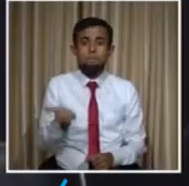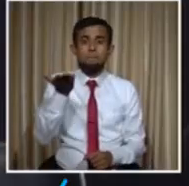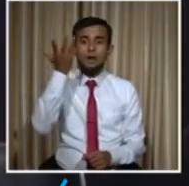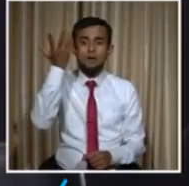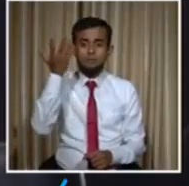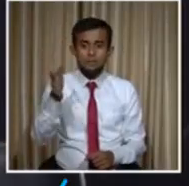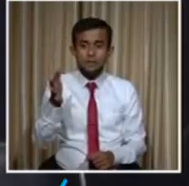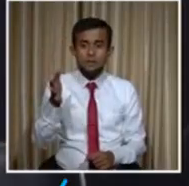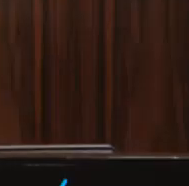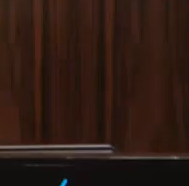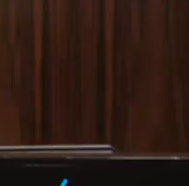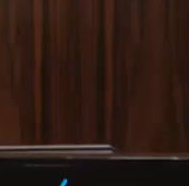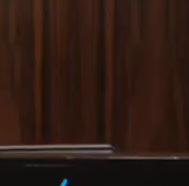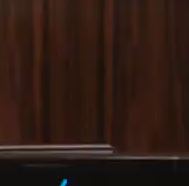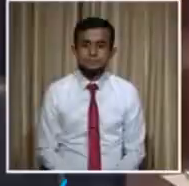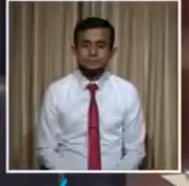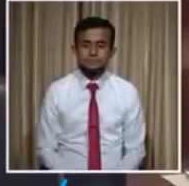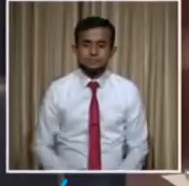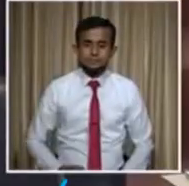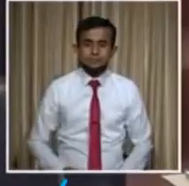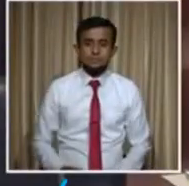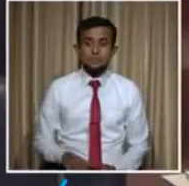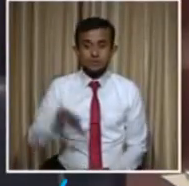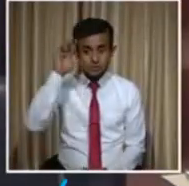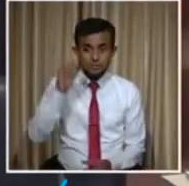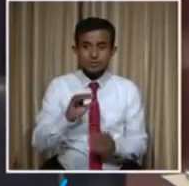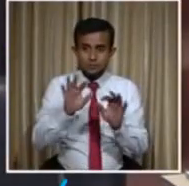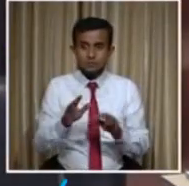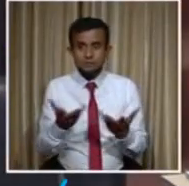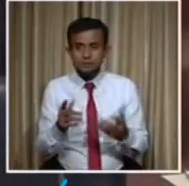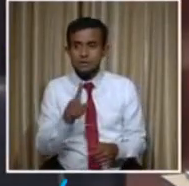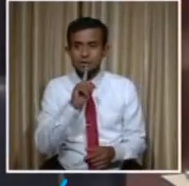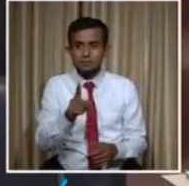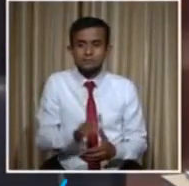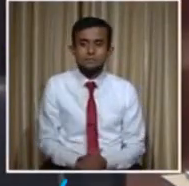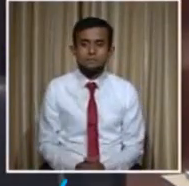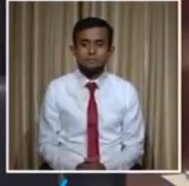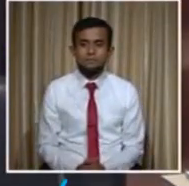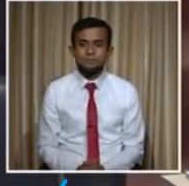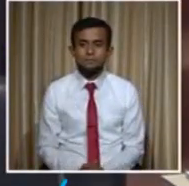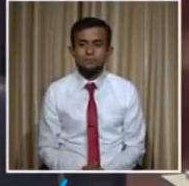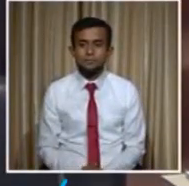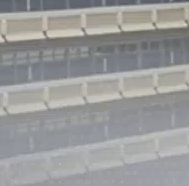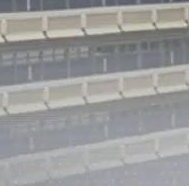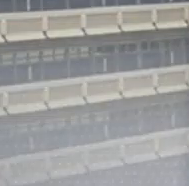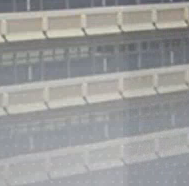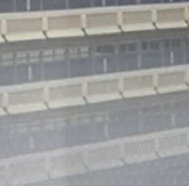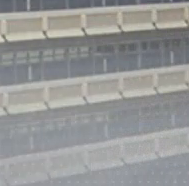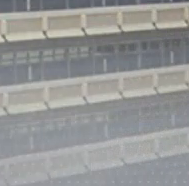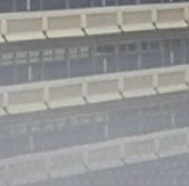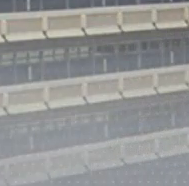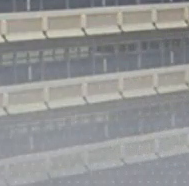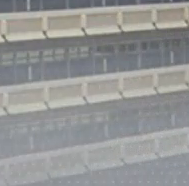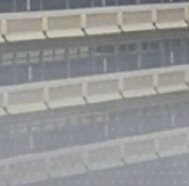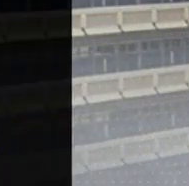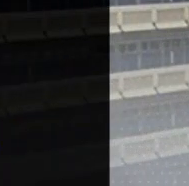මේ අතර අද පස්වරුවේ මුදල් අමාත්‍යවරයා පාර්ලිමේන්තුවට පැමිණියත් ප්‍රශ්නවලට පිළිතුරු දීම හෝ අදහස් දැක්වීමක් කළේ නැහැ. මේ අතර